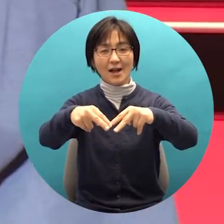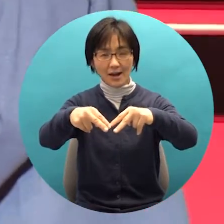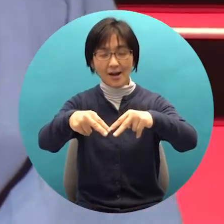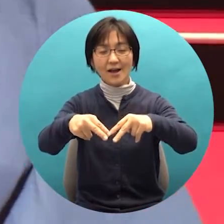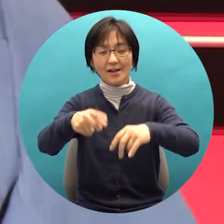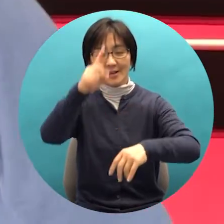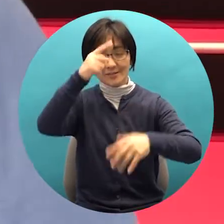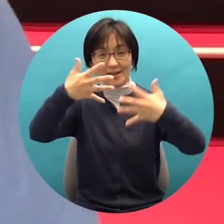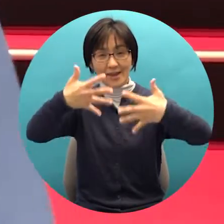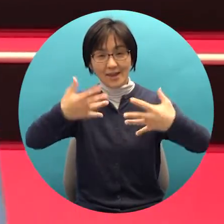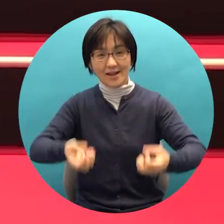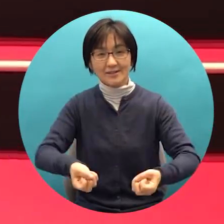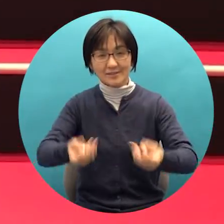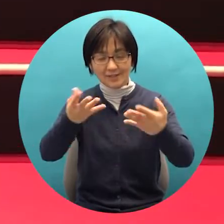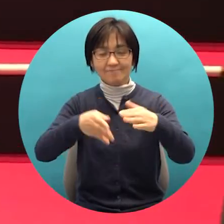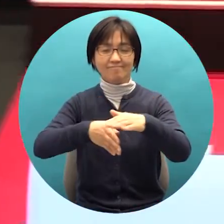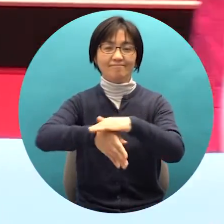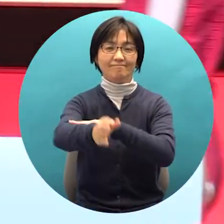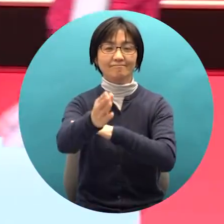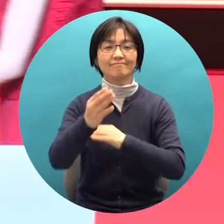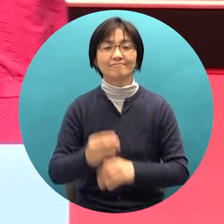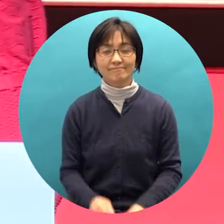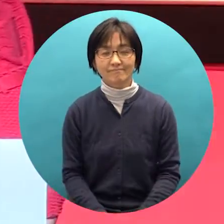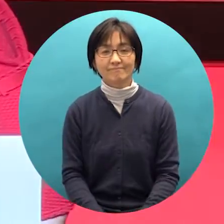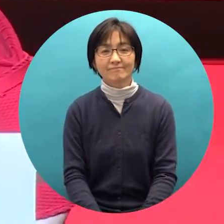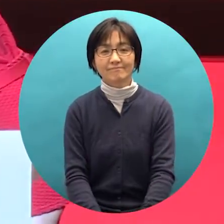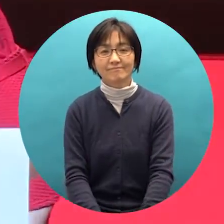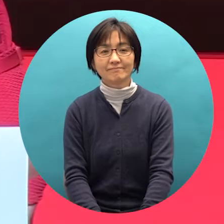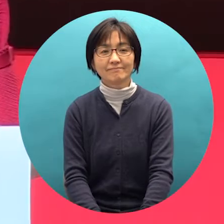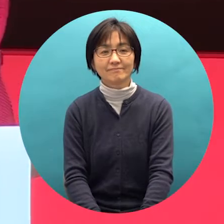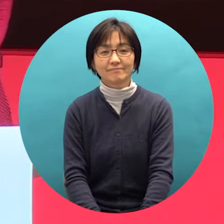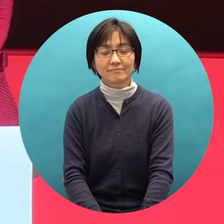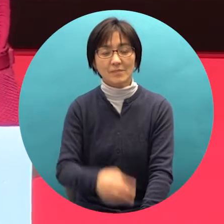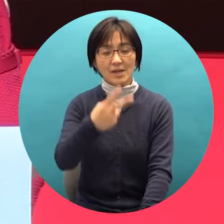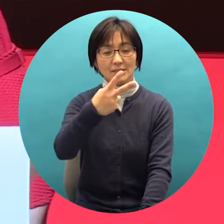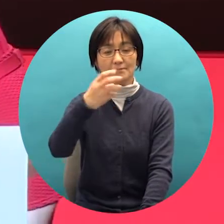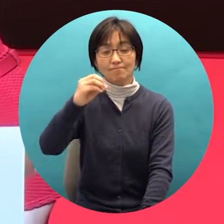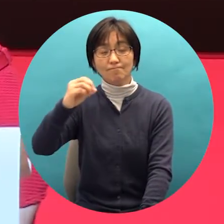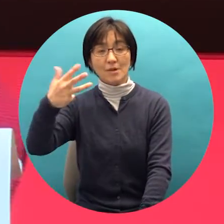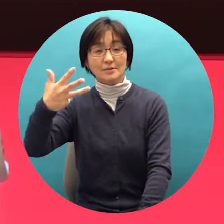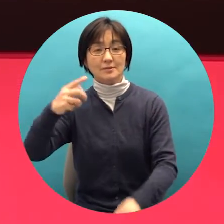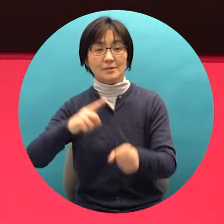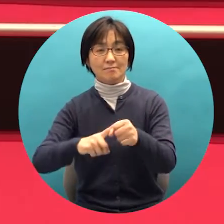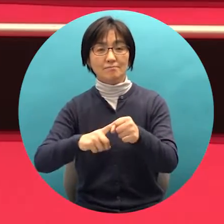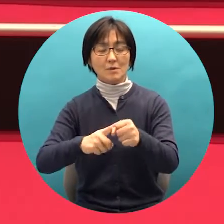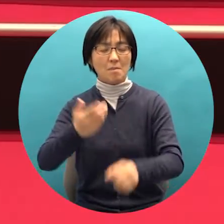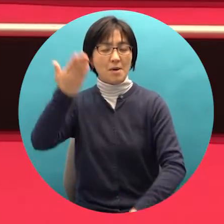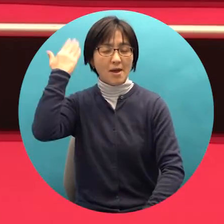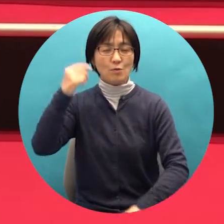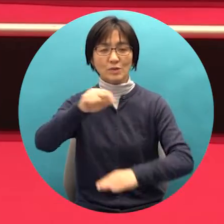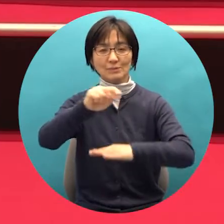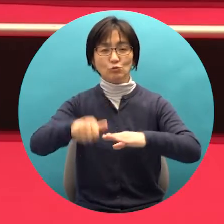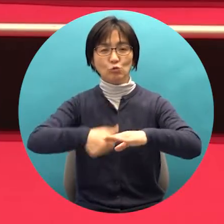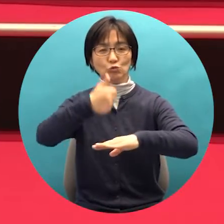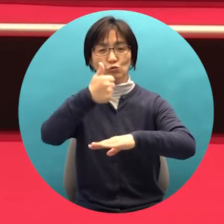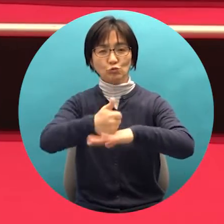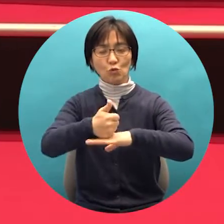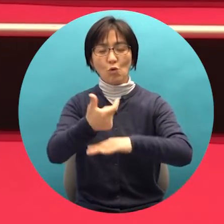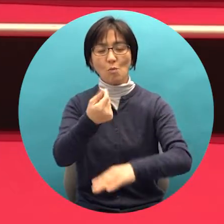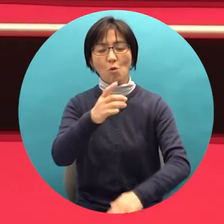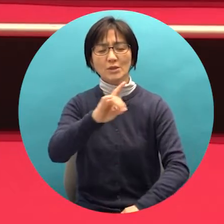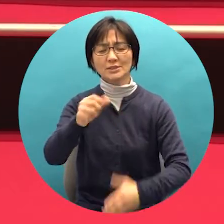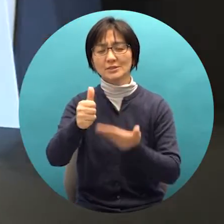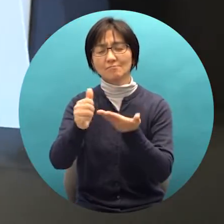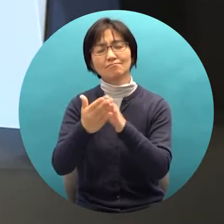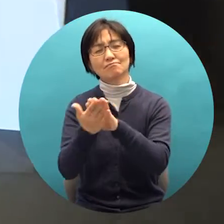として高崎映画祭が発足しました。2008年には前事務局長だった茂木が